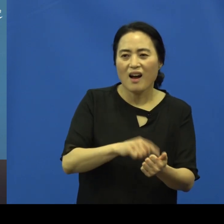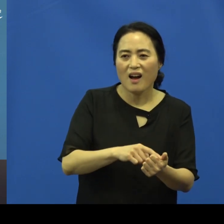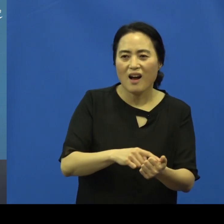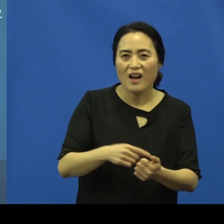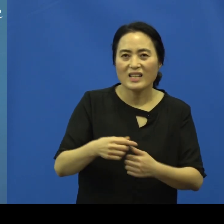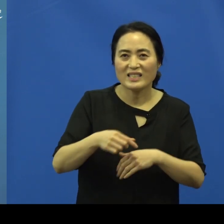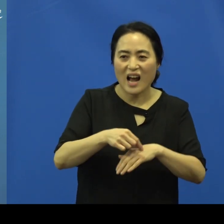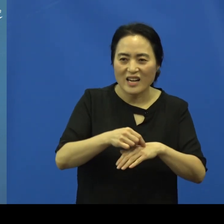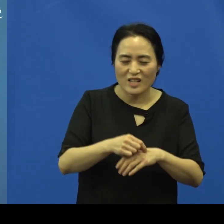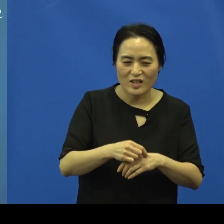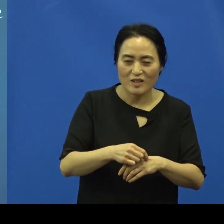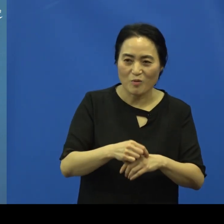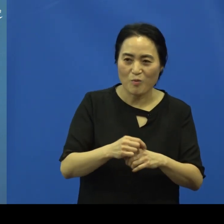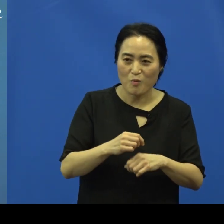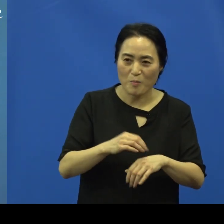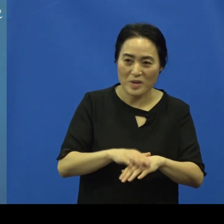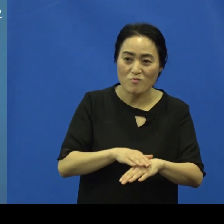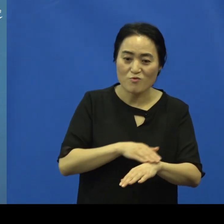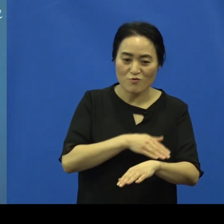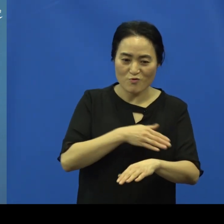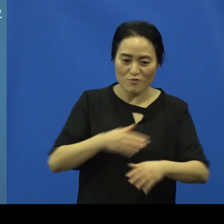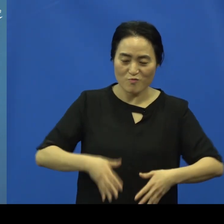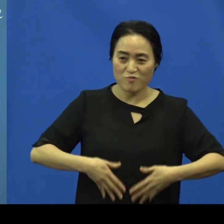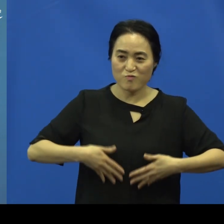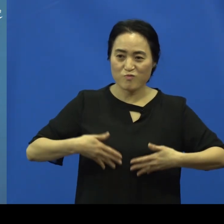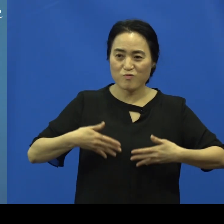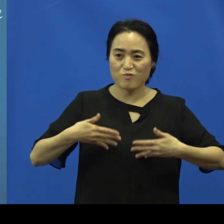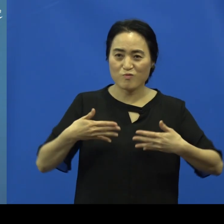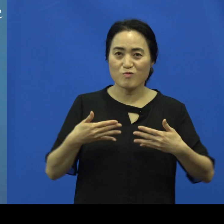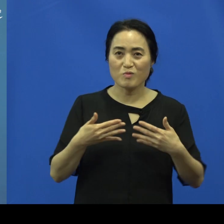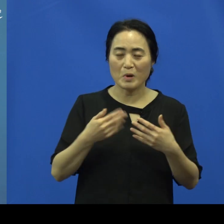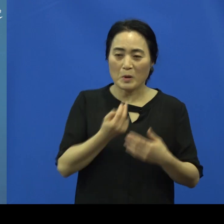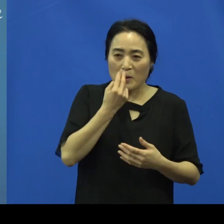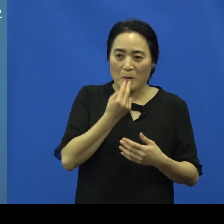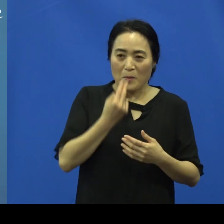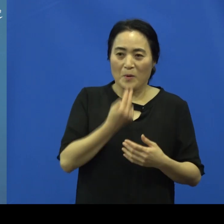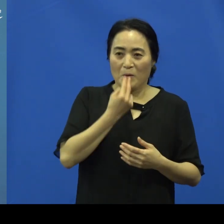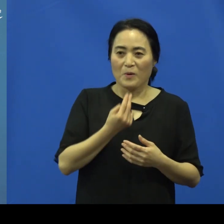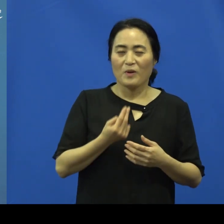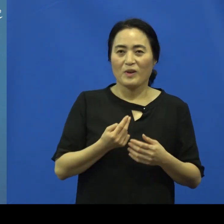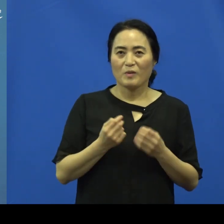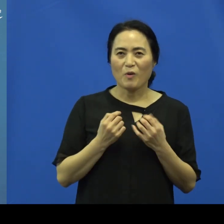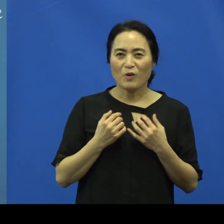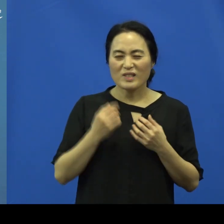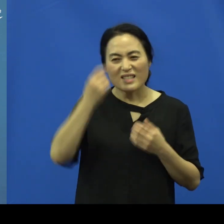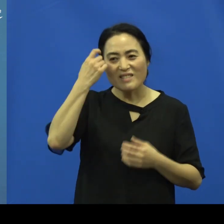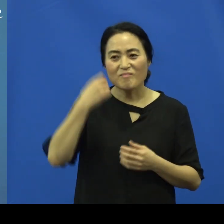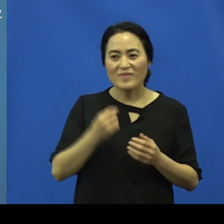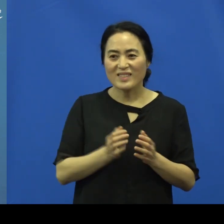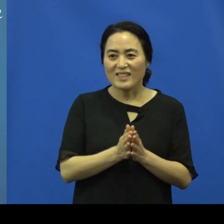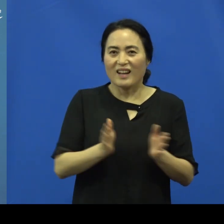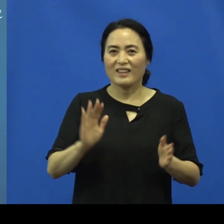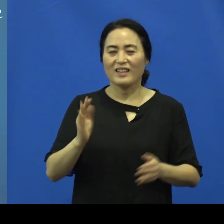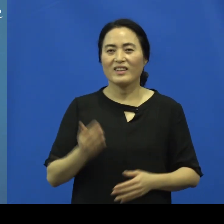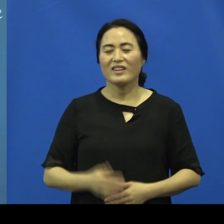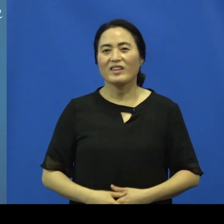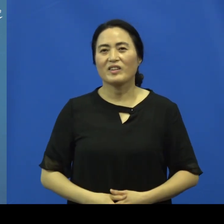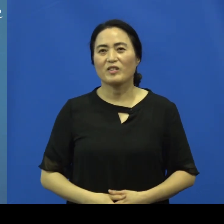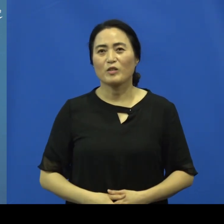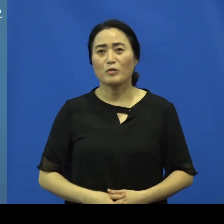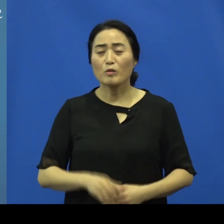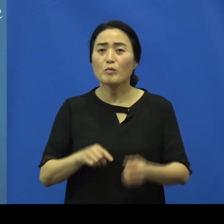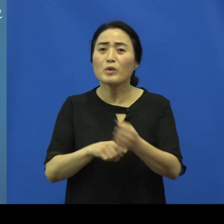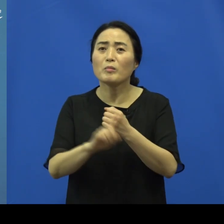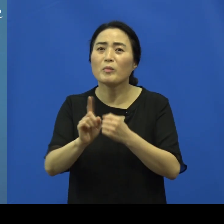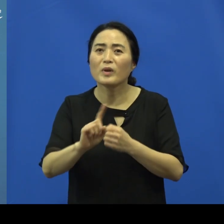특이한 방식이에요. 그죠? 쉽지 않았을 것 같은데 키 차이도 나고 그래가지고 쉽지 않았는데. 근데 이건 뭘